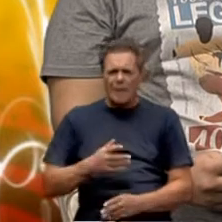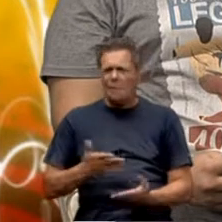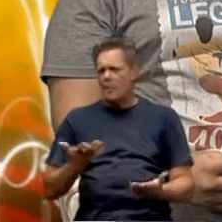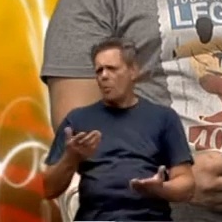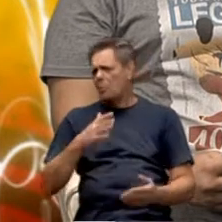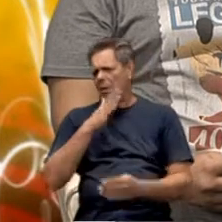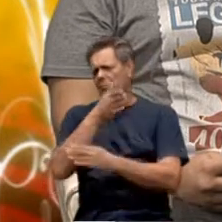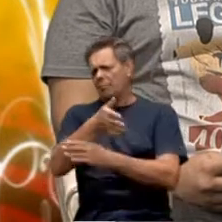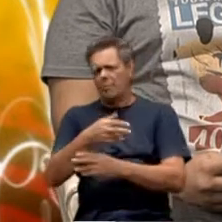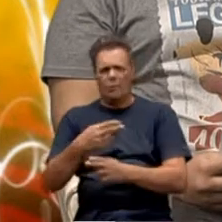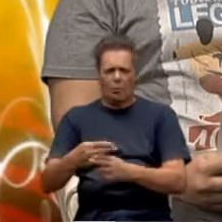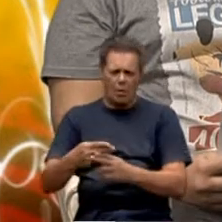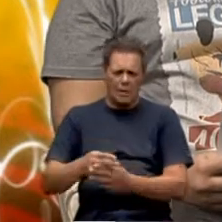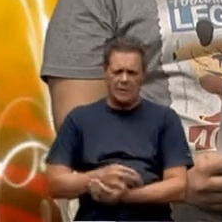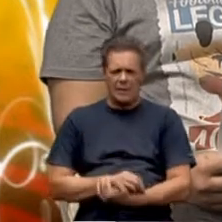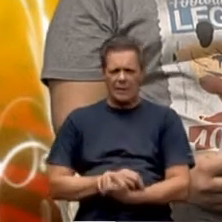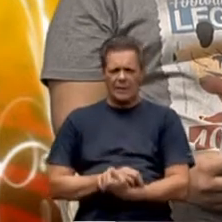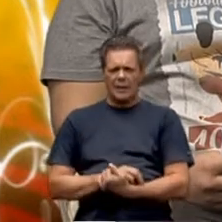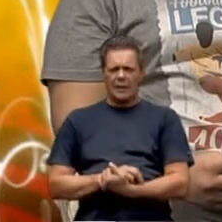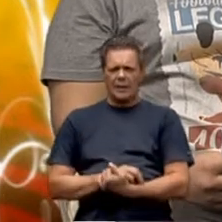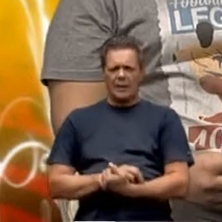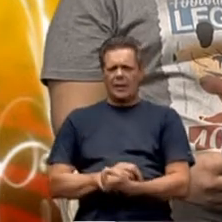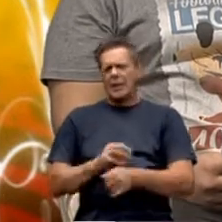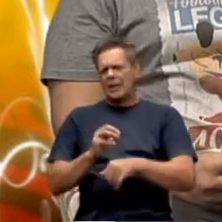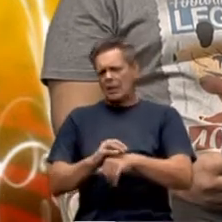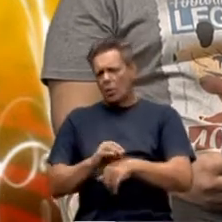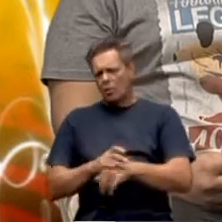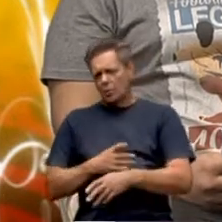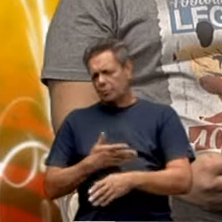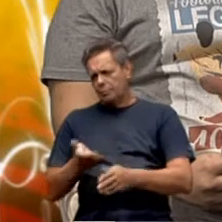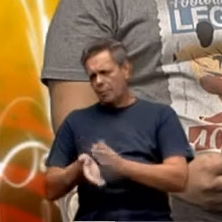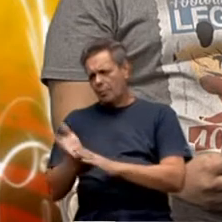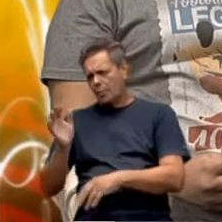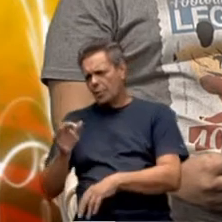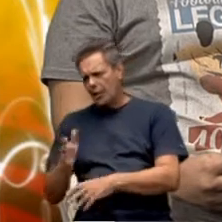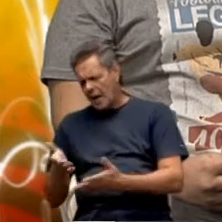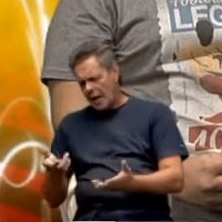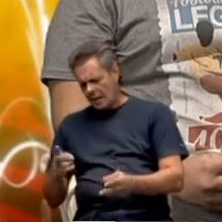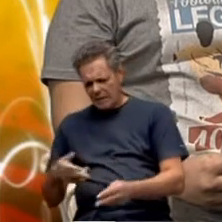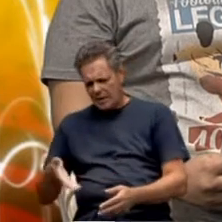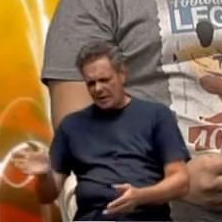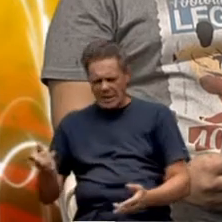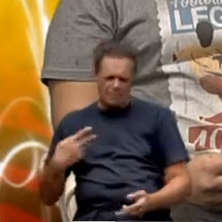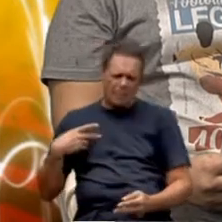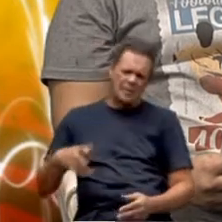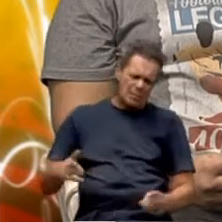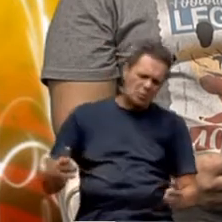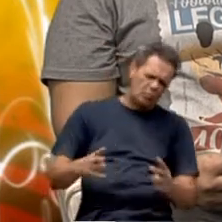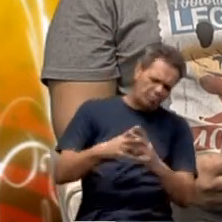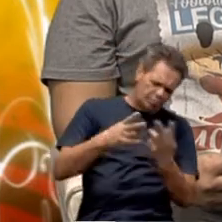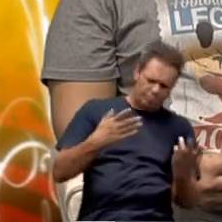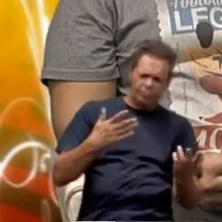Recimo kad ga doktor pusti na nekakav izlaz, onda bi se nalazili recimo na kavama, u